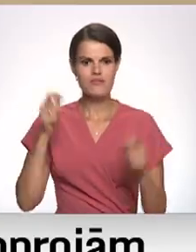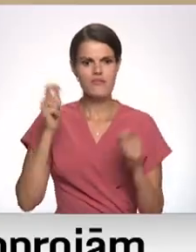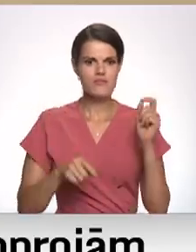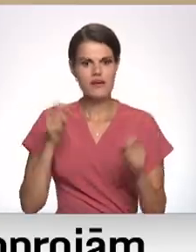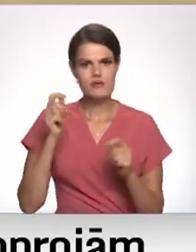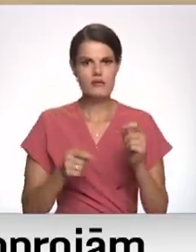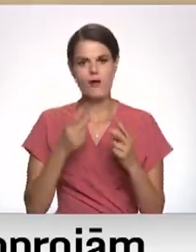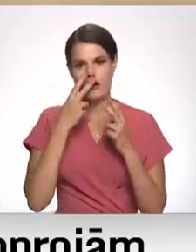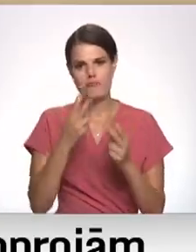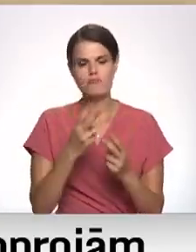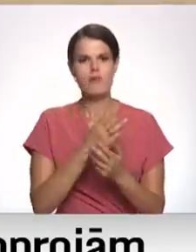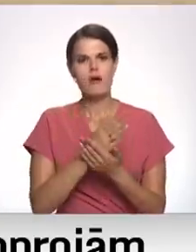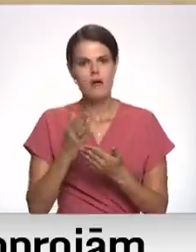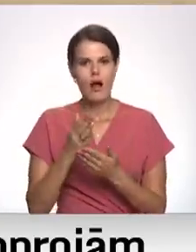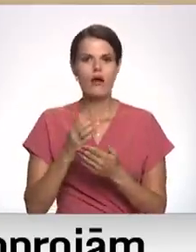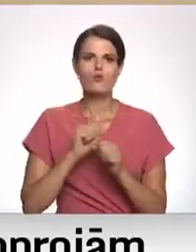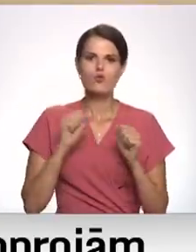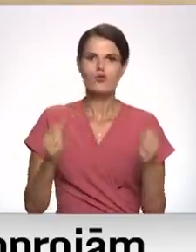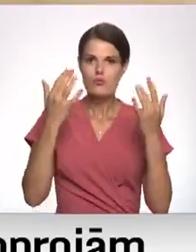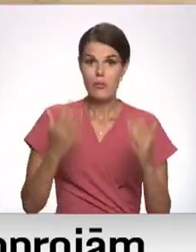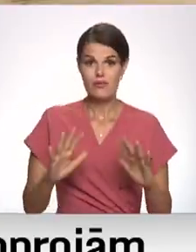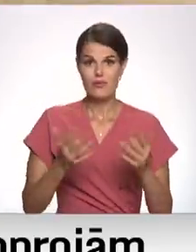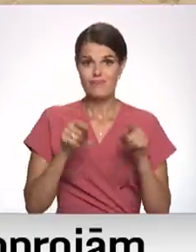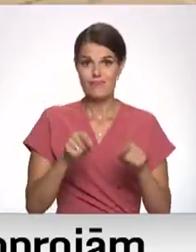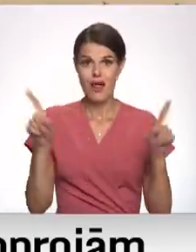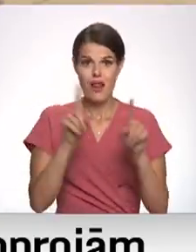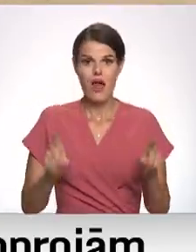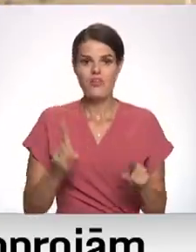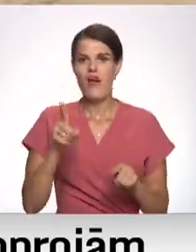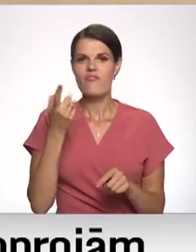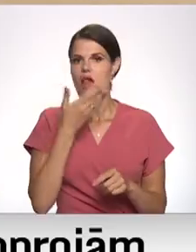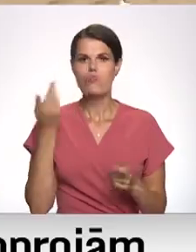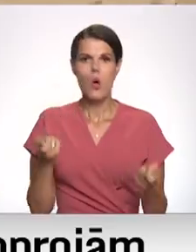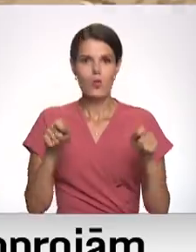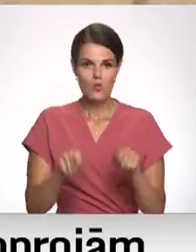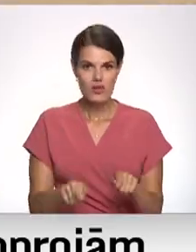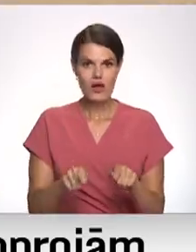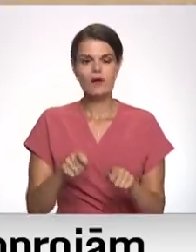izvērtēti drošības pasākumi, bet tā kā konkrētā gadījuma lieta nav noslēgta, tad